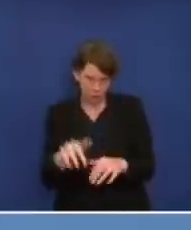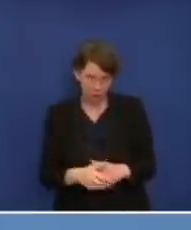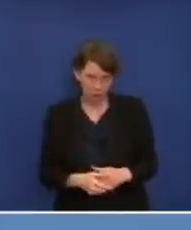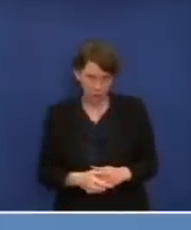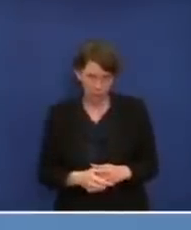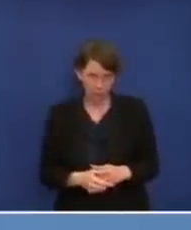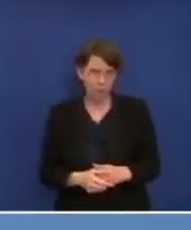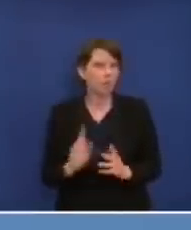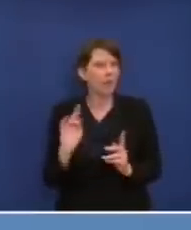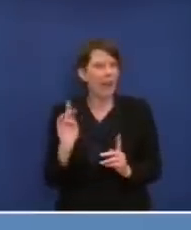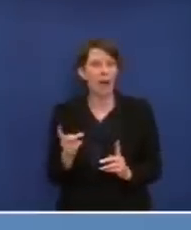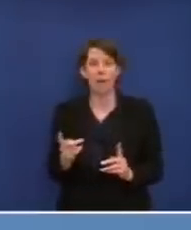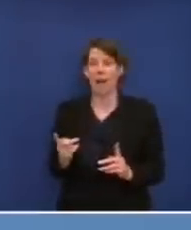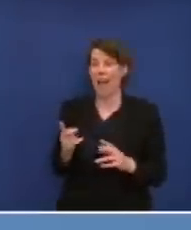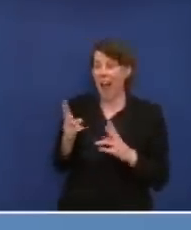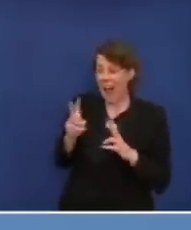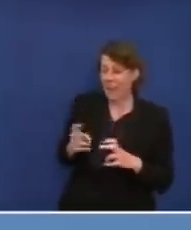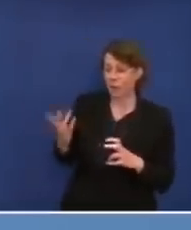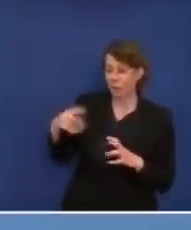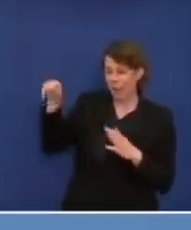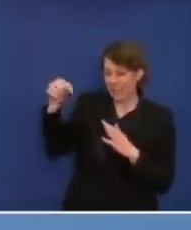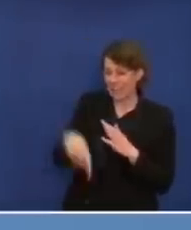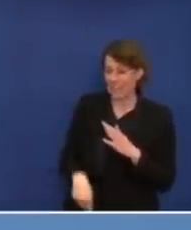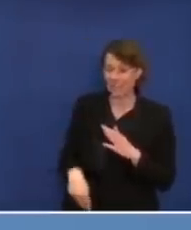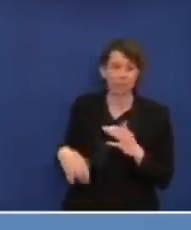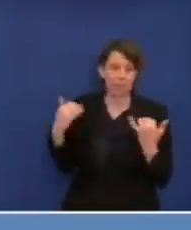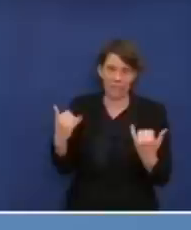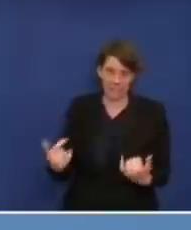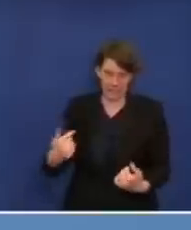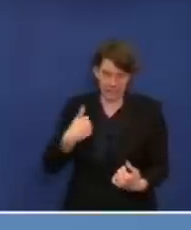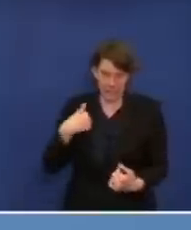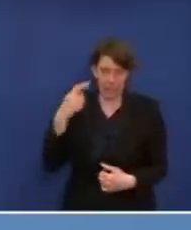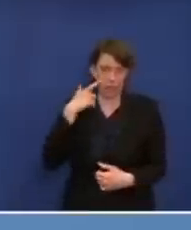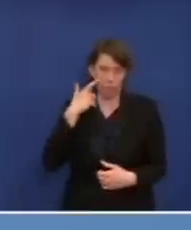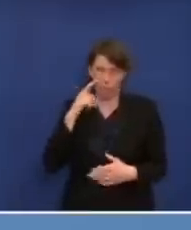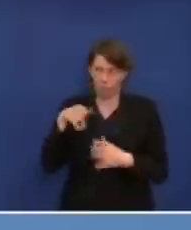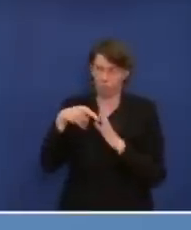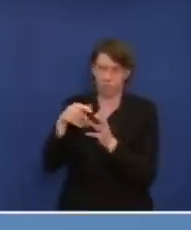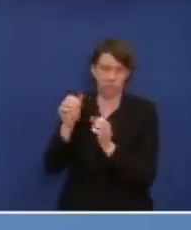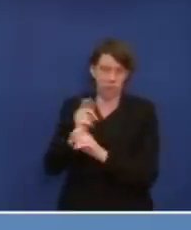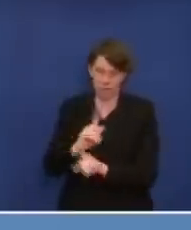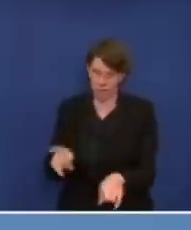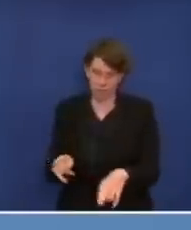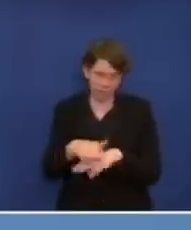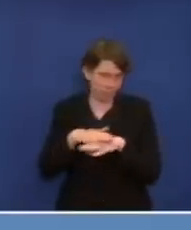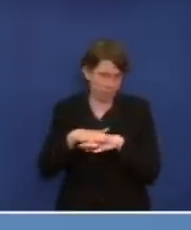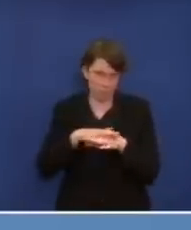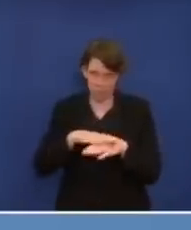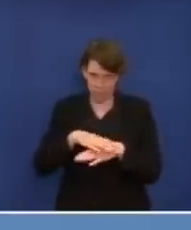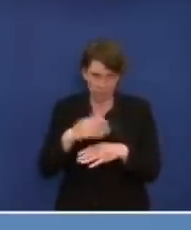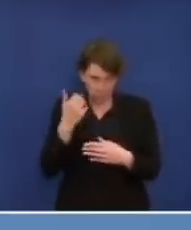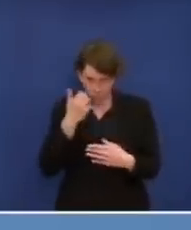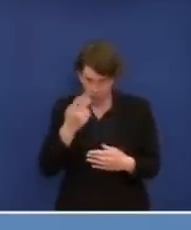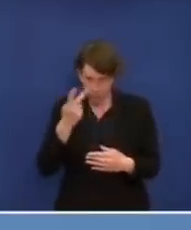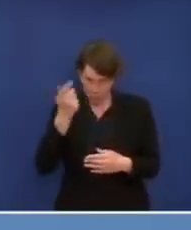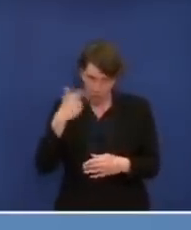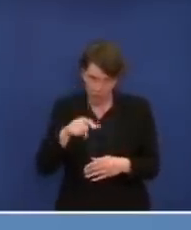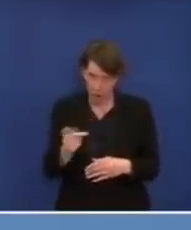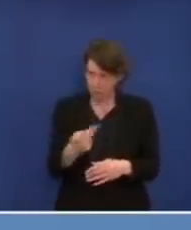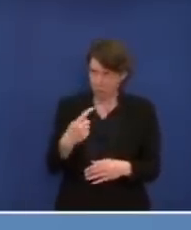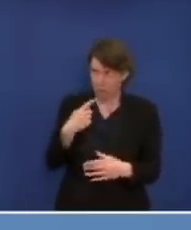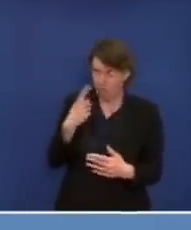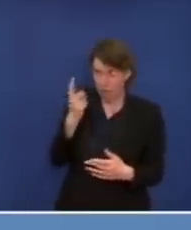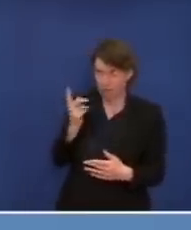Eine vertiefte Analyse kann ich Ihnen hier von dieser Stelle jetzt nicht liefern. Da muss ich um Verständnis bitten.